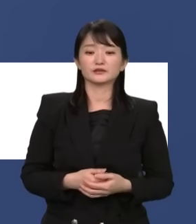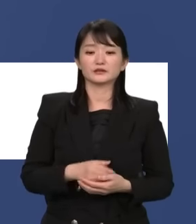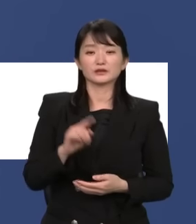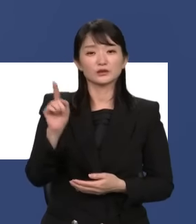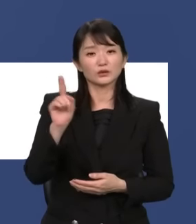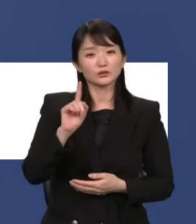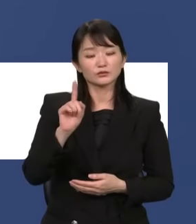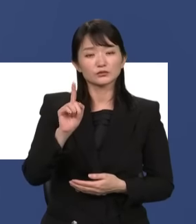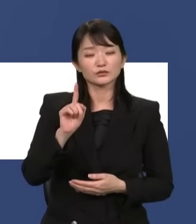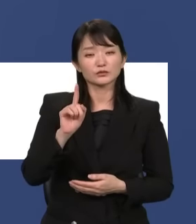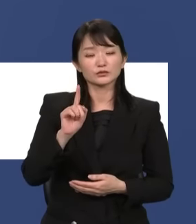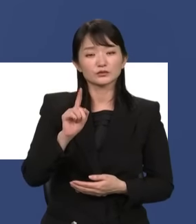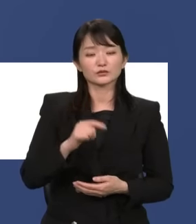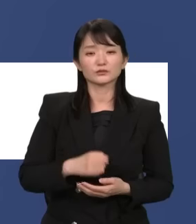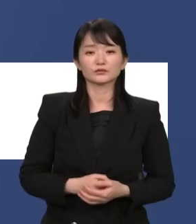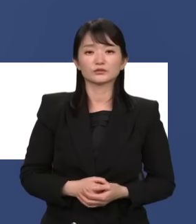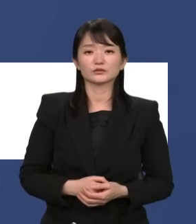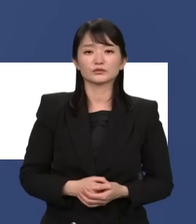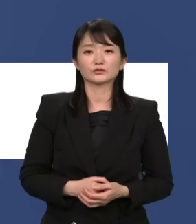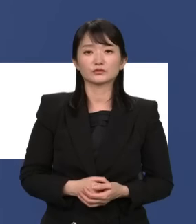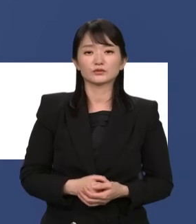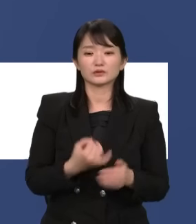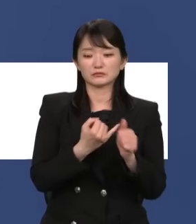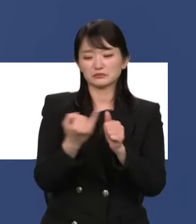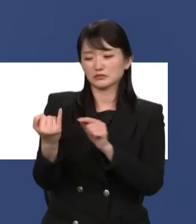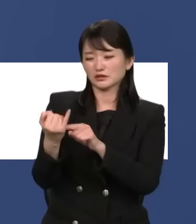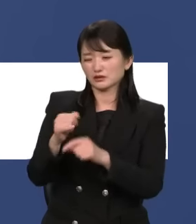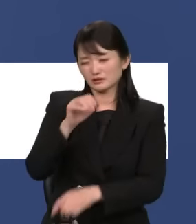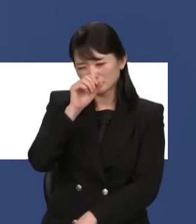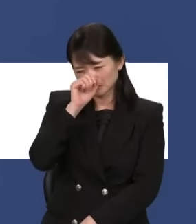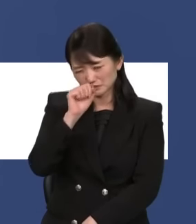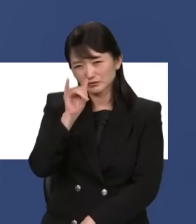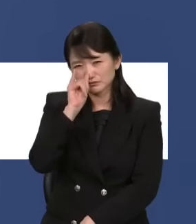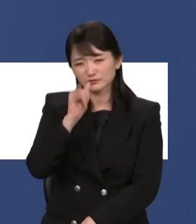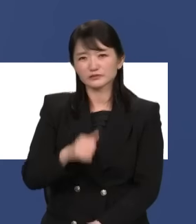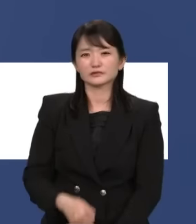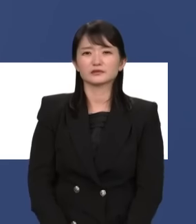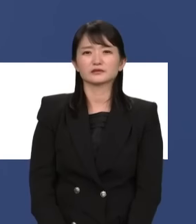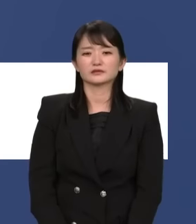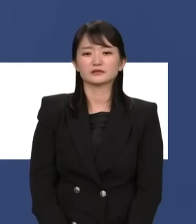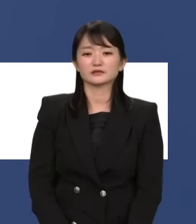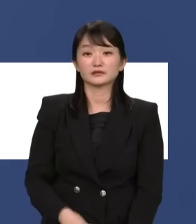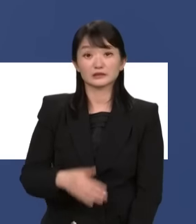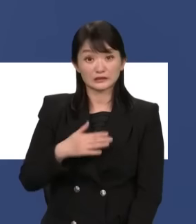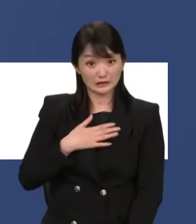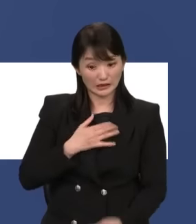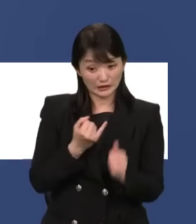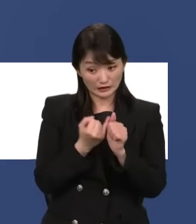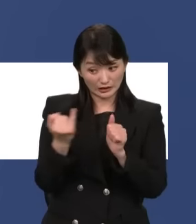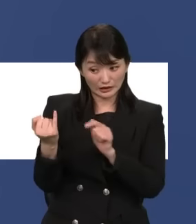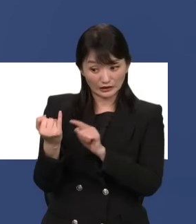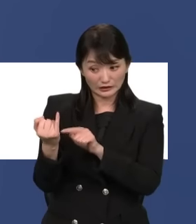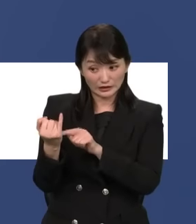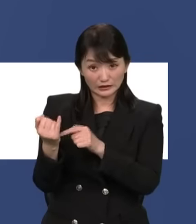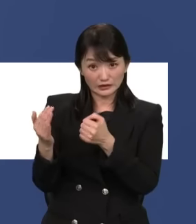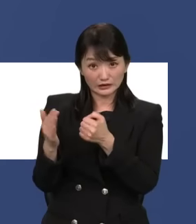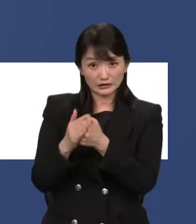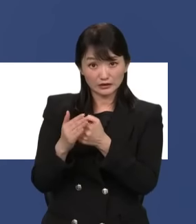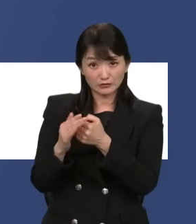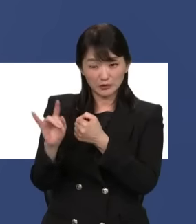면에서 보면은 좀 순진한 면도 있고 제가 이거 저 제 아내라고 이렇게 변명하는